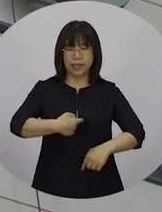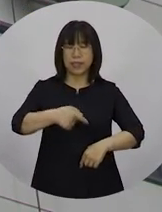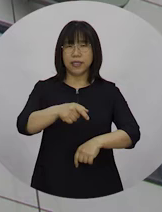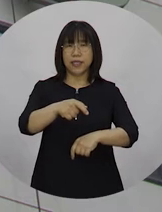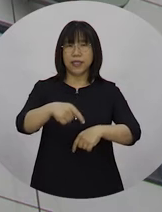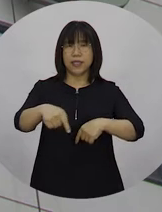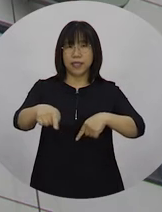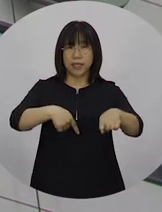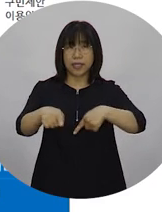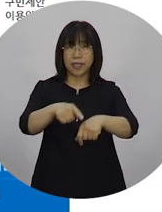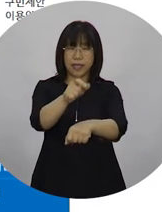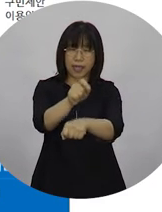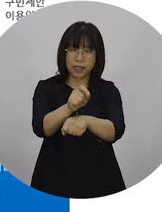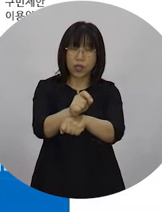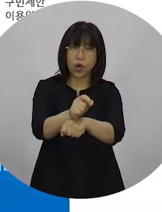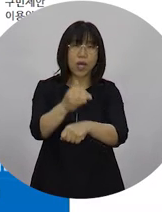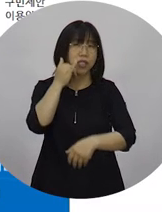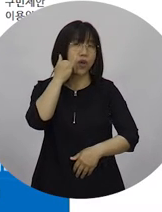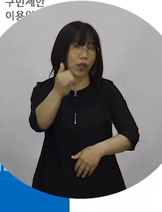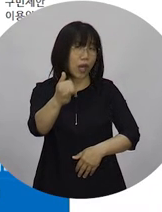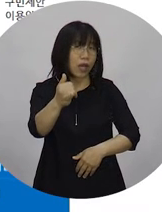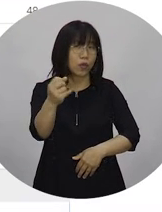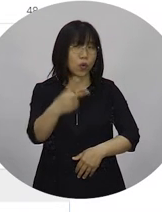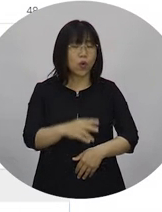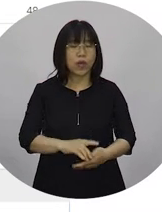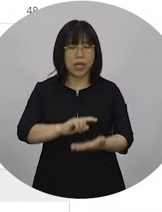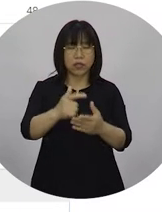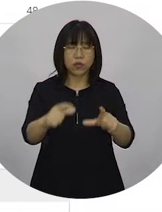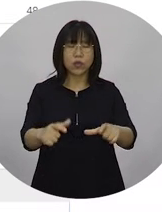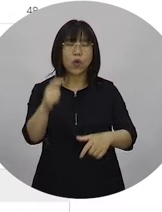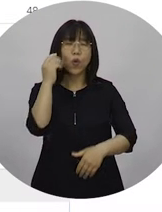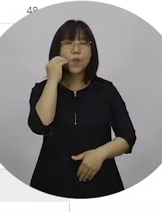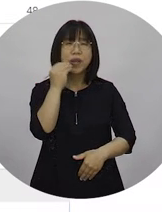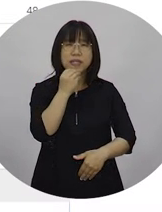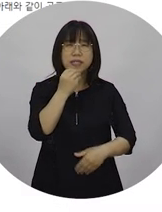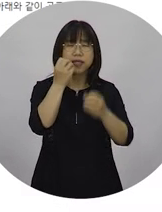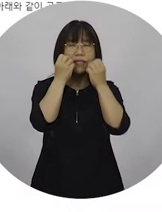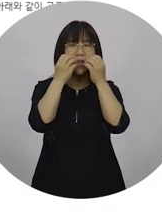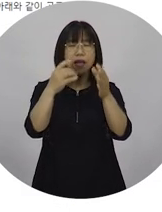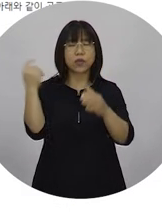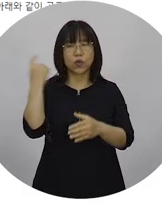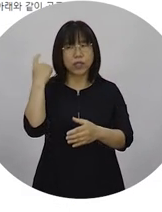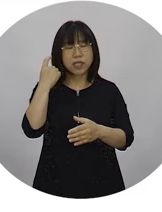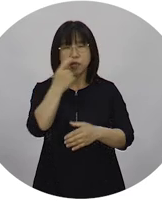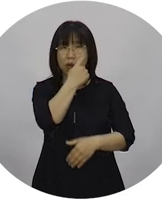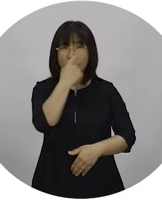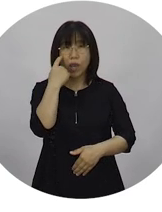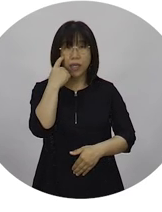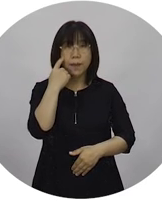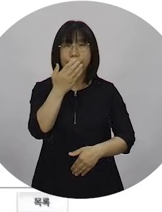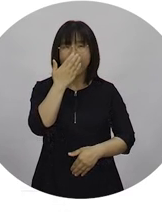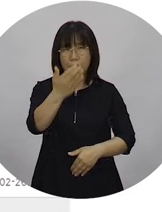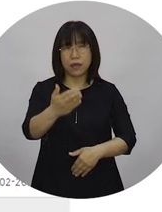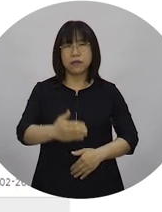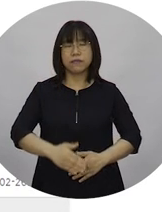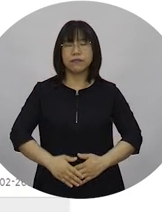강서구청 자치행정과로 전화 문의하거나 강서구청 홈페이지 공지 새소식에서도 확인할 수 있습니다.